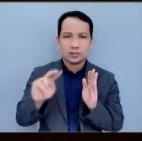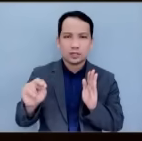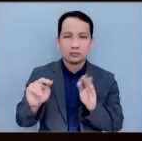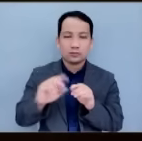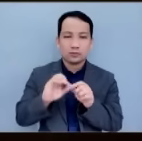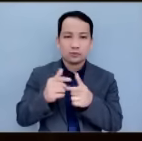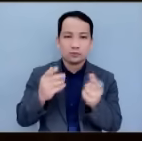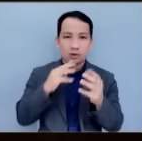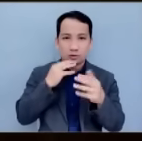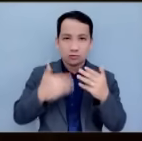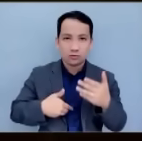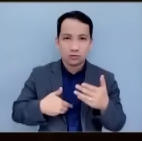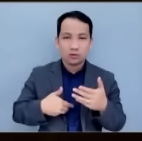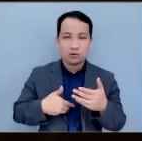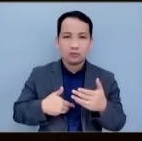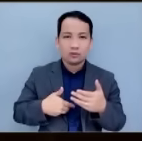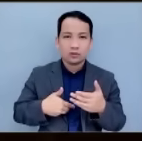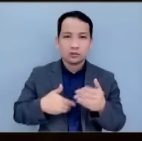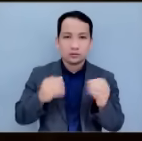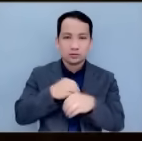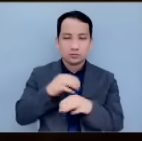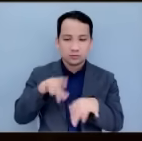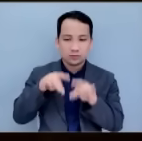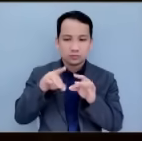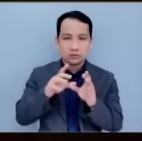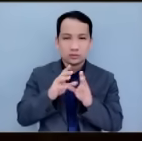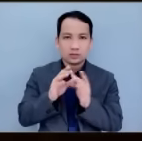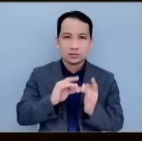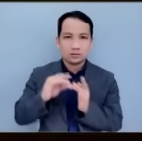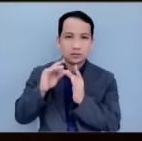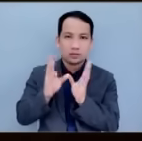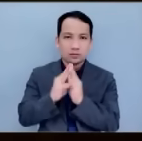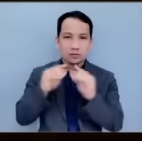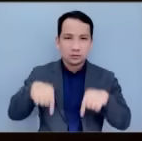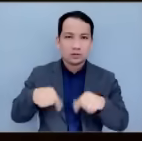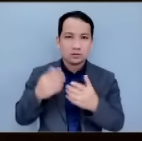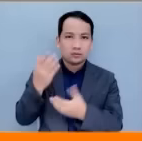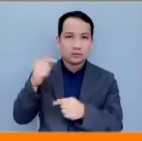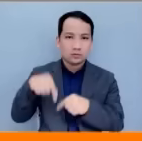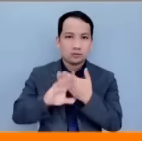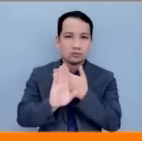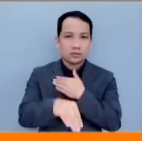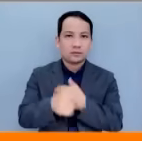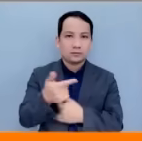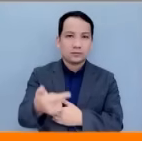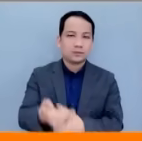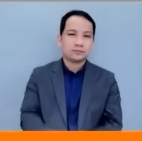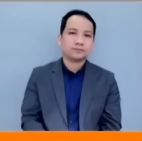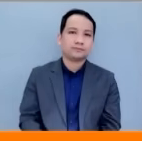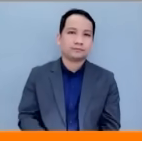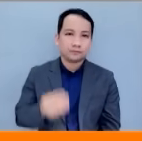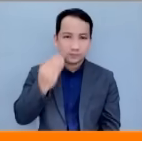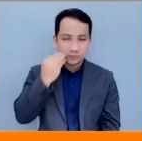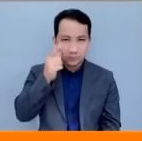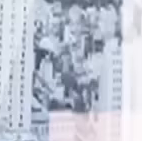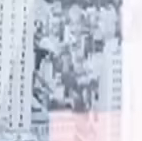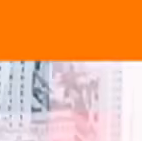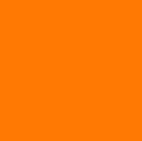2024 ASEAN-Australia Special Summit. Yan muna ang latest dito. Balik sa inyo. Maraming salamat, Marianne